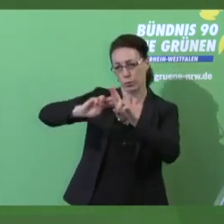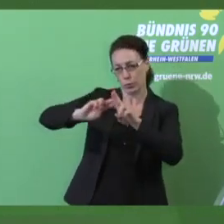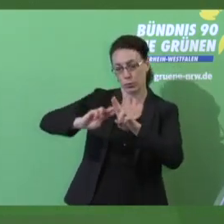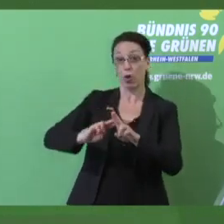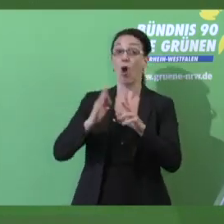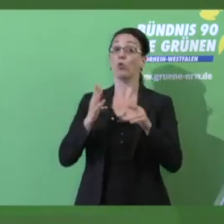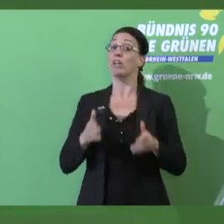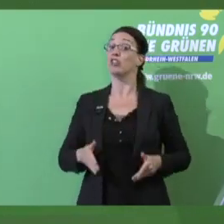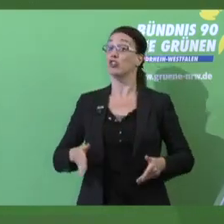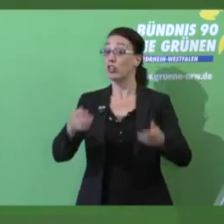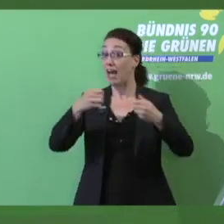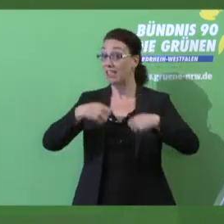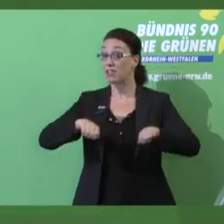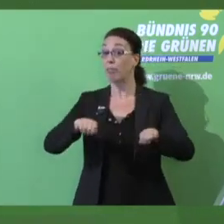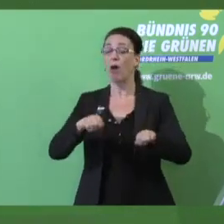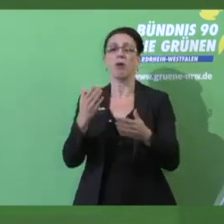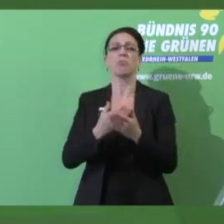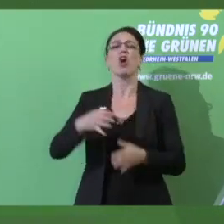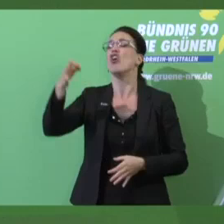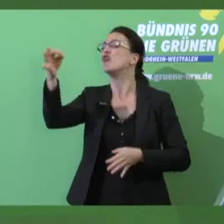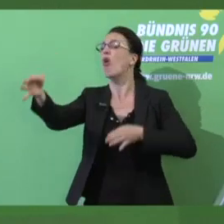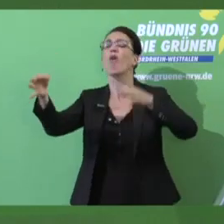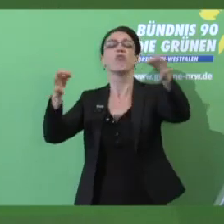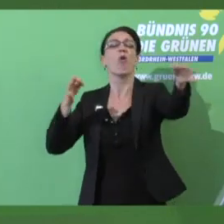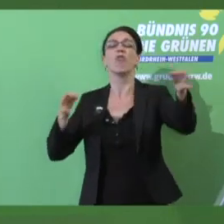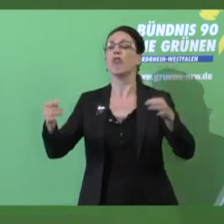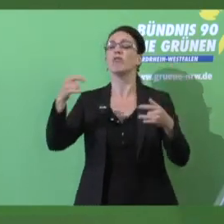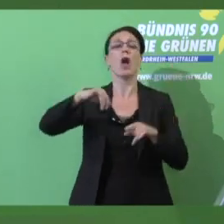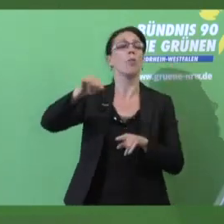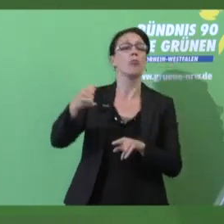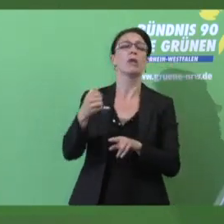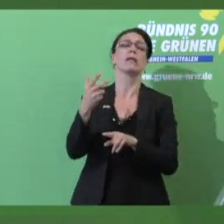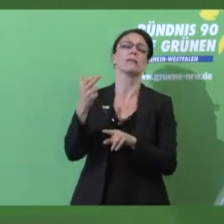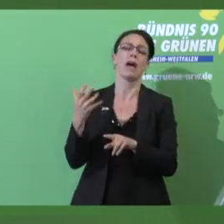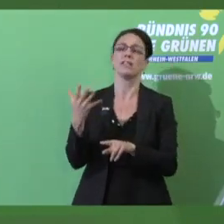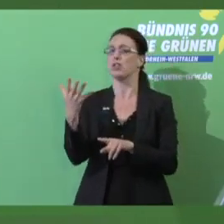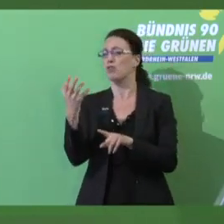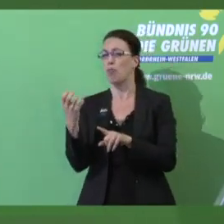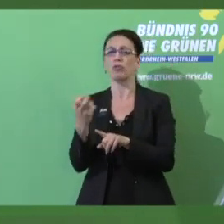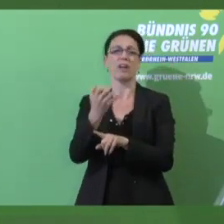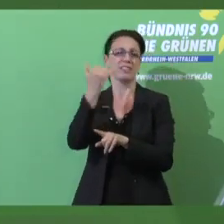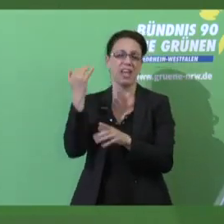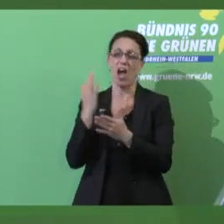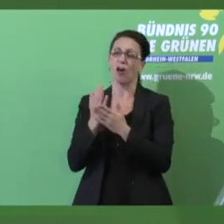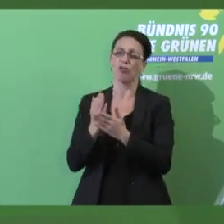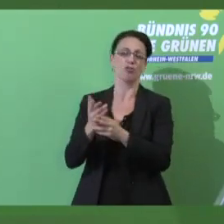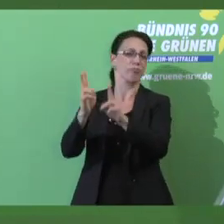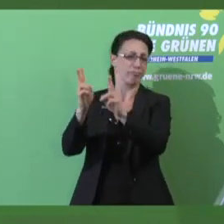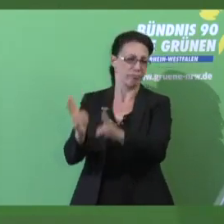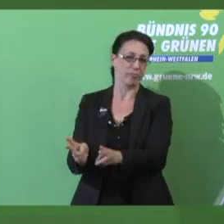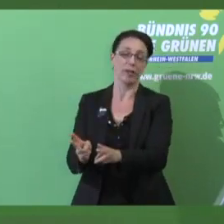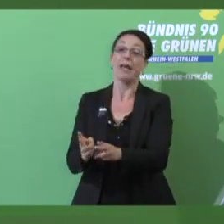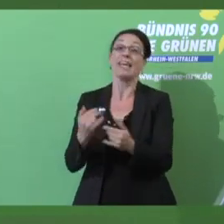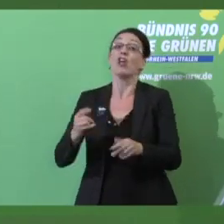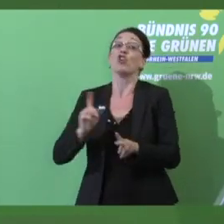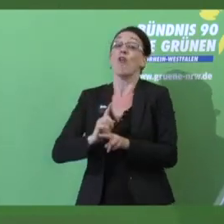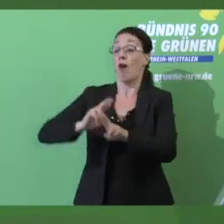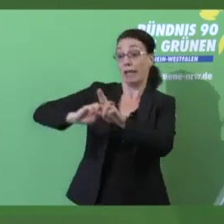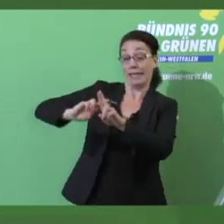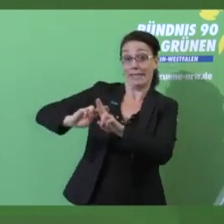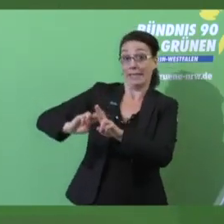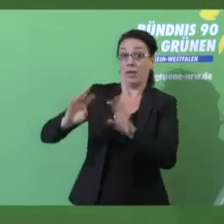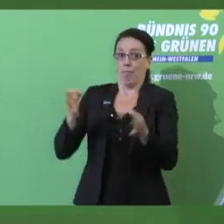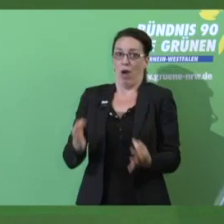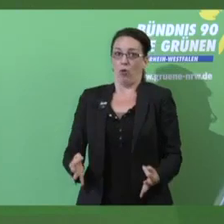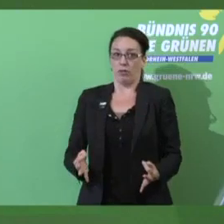Straßenbau in irgendwelchen ländlichen Regionen von Projekten, die 30, 35 Jahre dort liegen, die können da auch noch die nächsten 35 Jahre liegen. Wir arbeiten